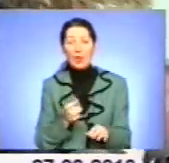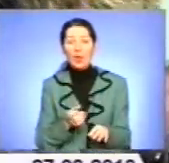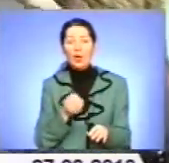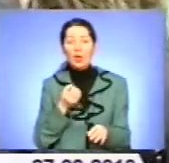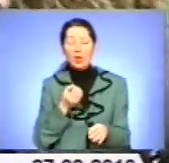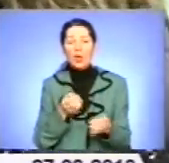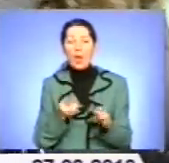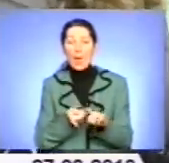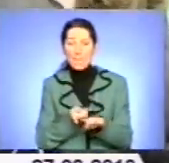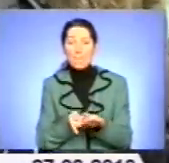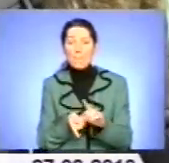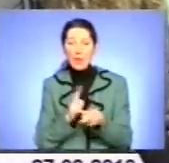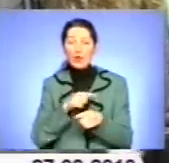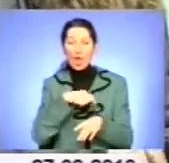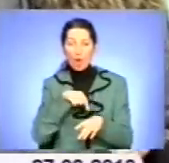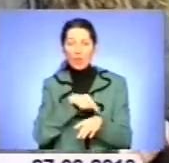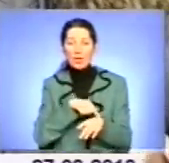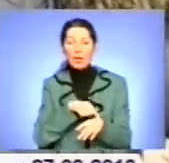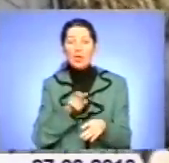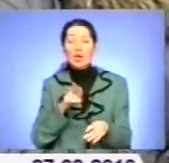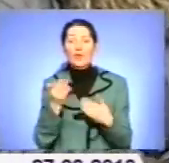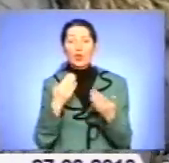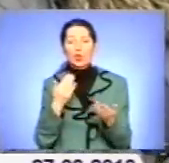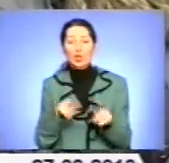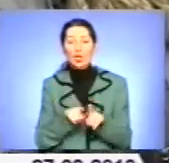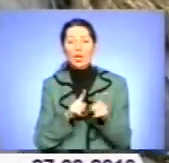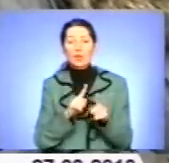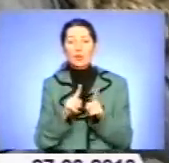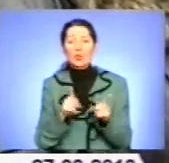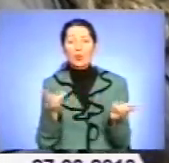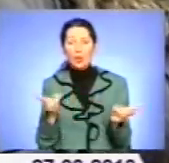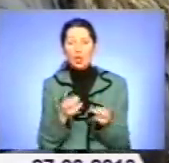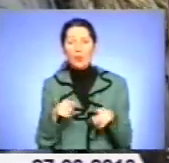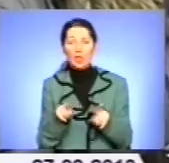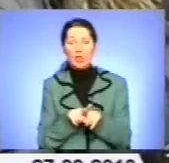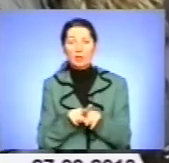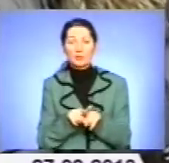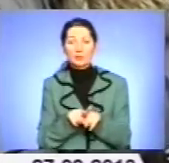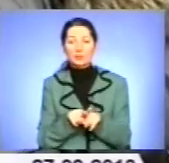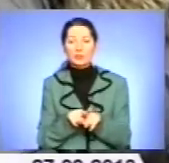годину вперед, як ви ставитесь до таких змін? Розкажіть, чи потрібна взагалі така...